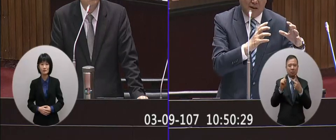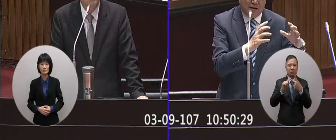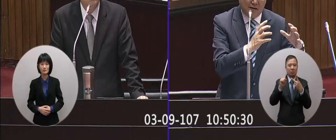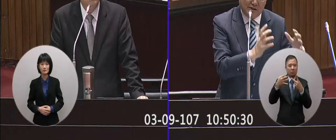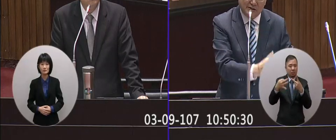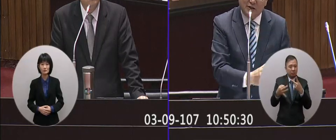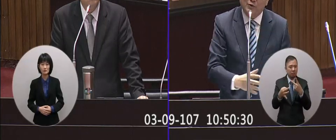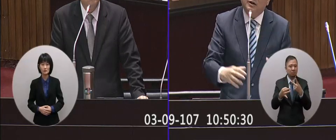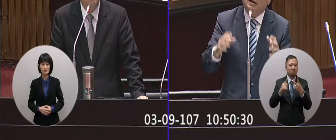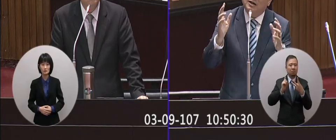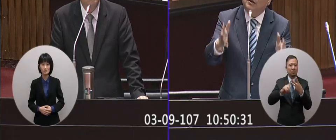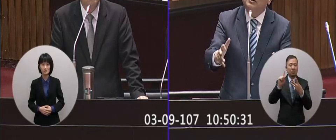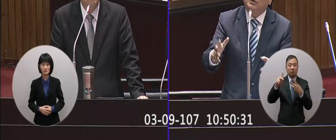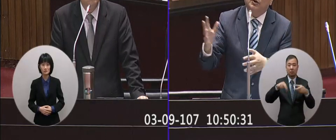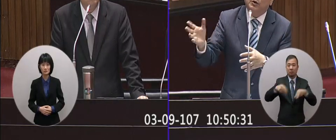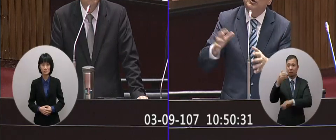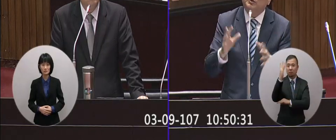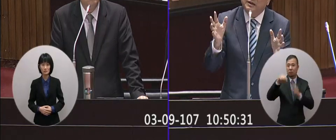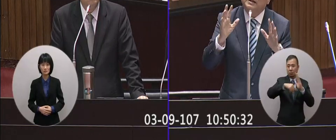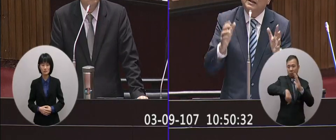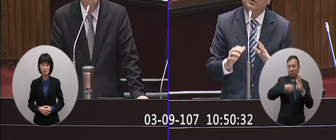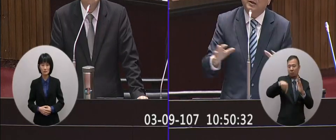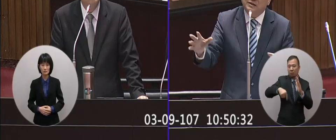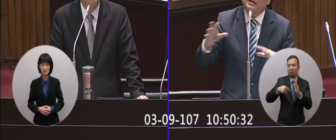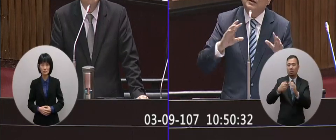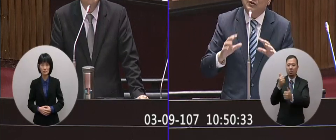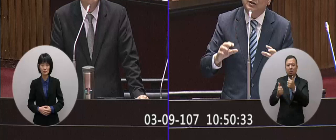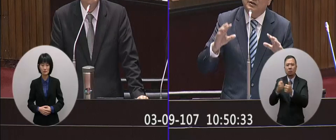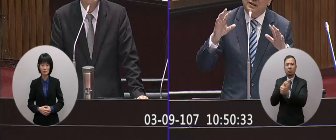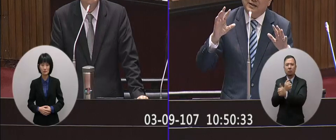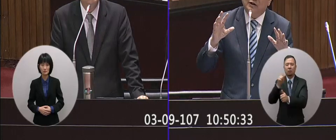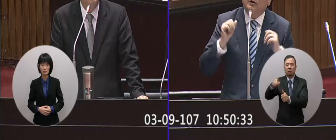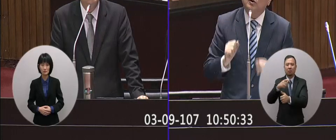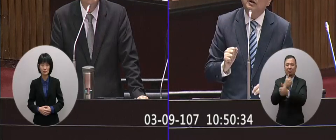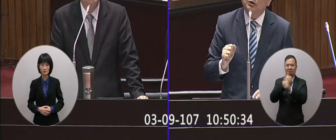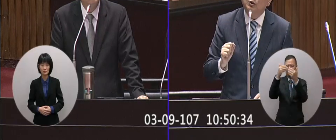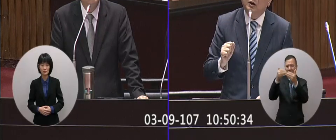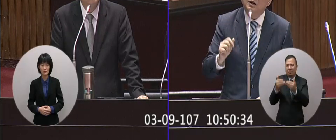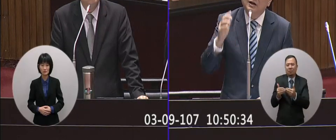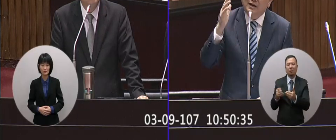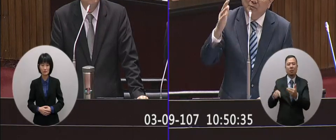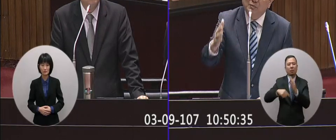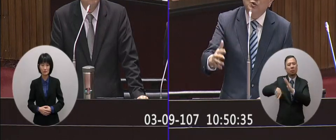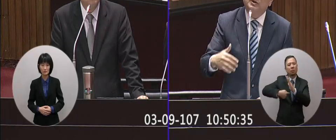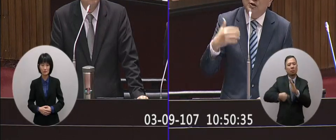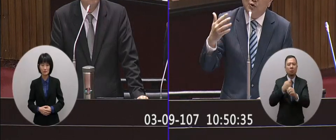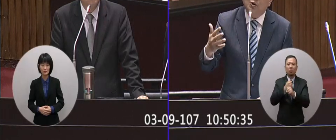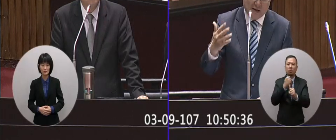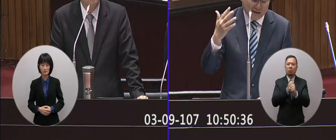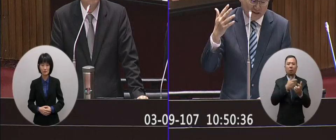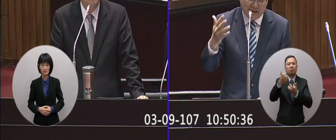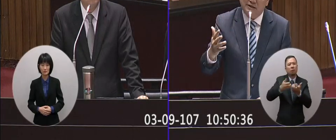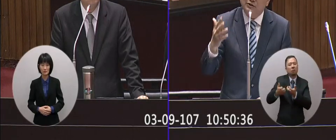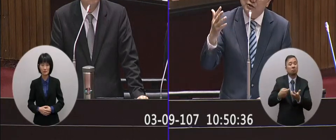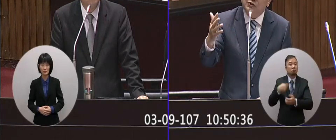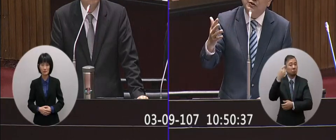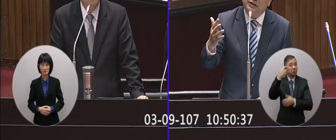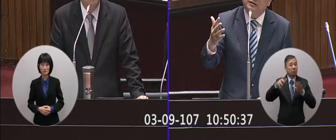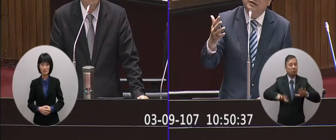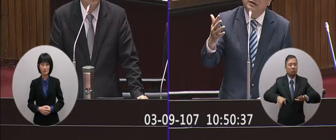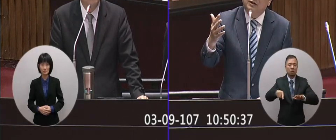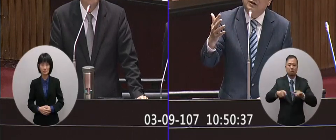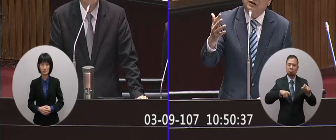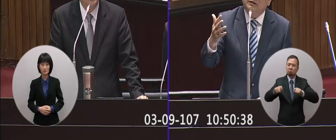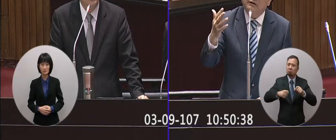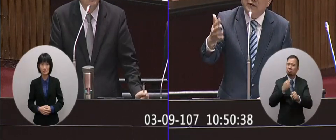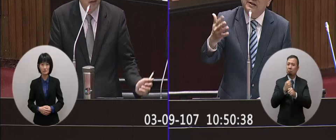到行政院跟考试院啊、全序部等等相关的之间的职责，大家的分工合作了。那我们目前规划的期程跟时